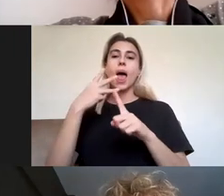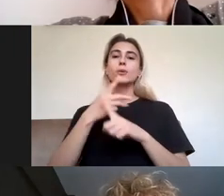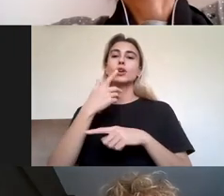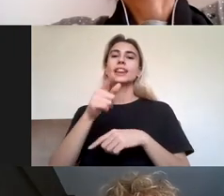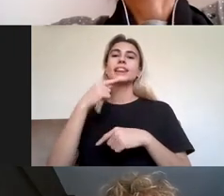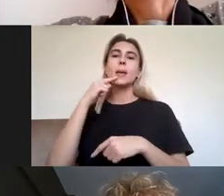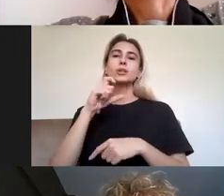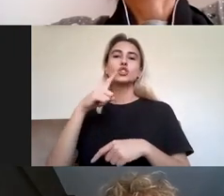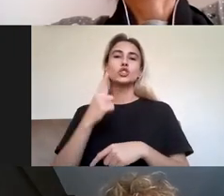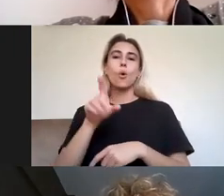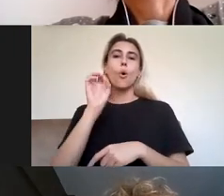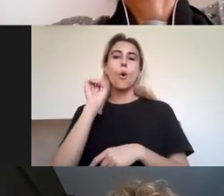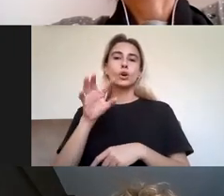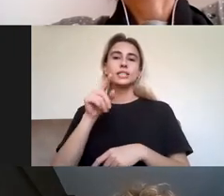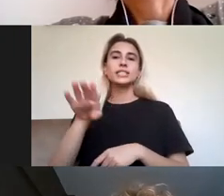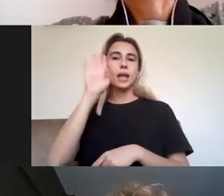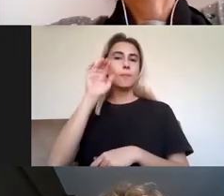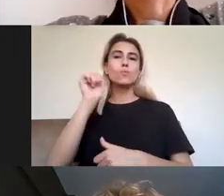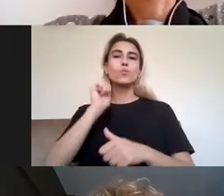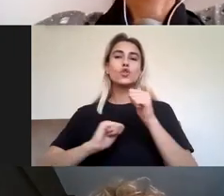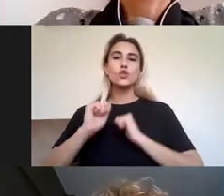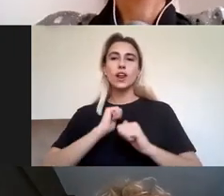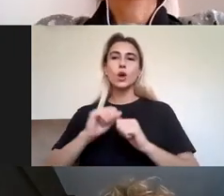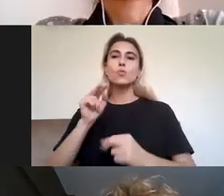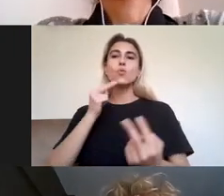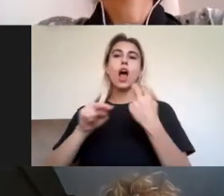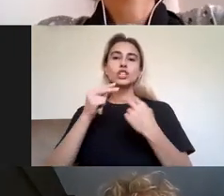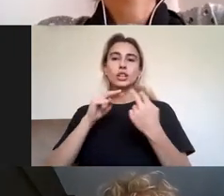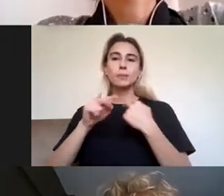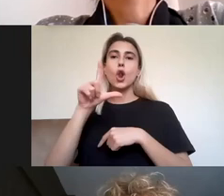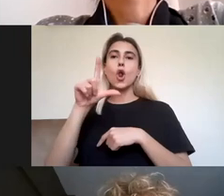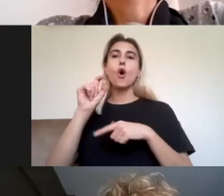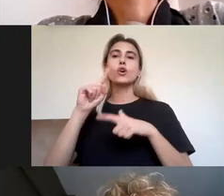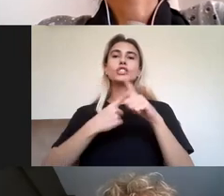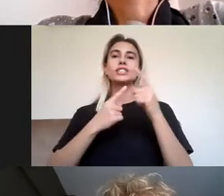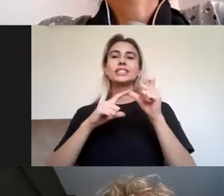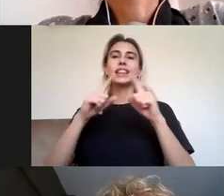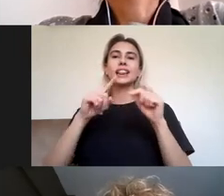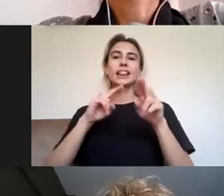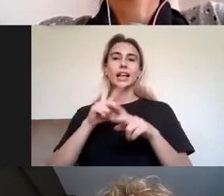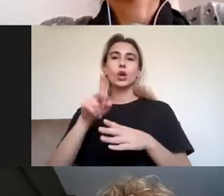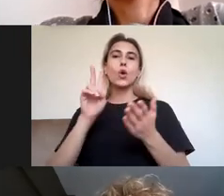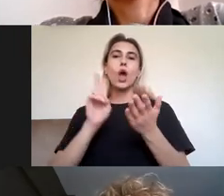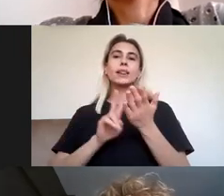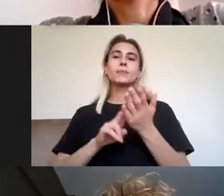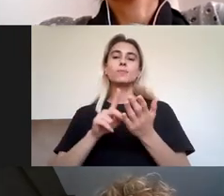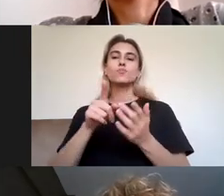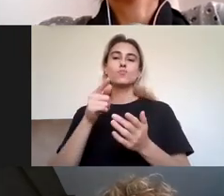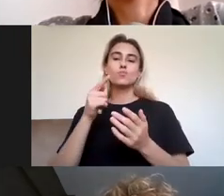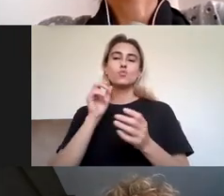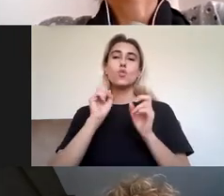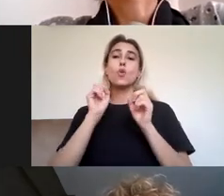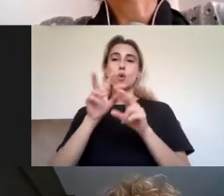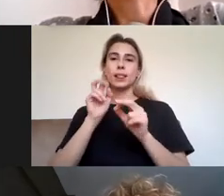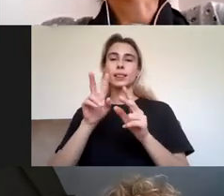Demirci hocamız İstanbul Üniversitesi Ulaştırma ve Lojistik Fakültesi öğretim üyesi. Dekan